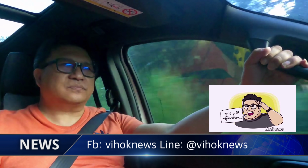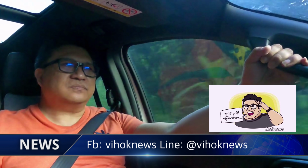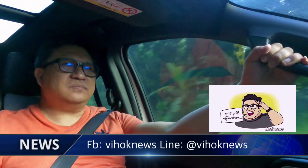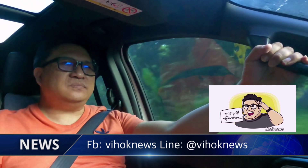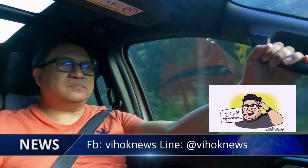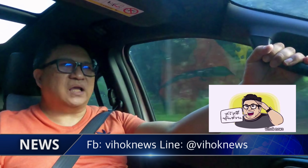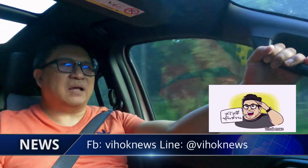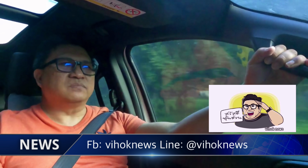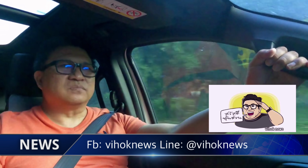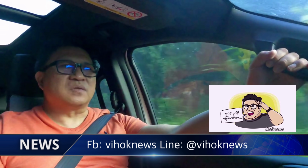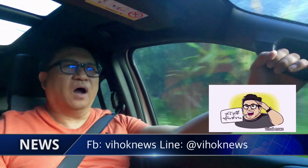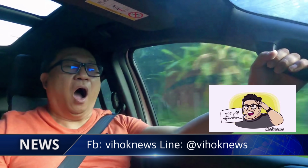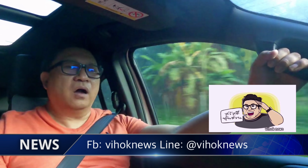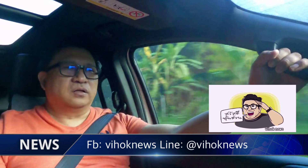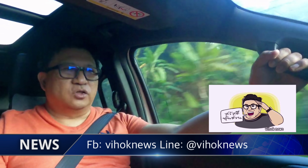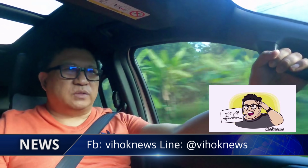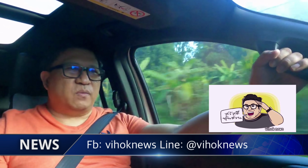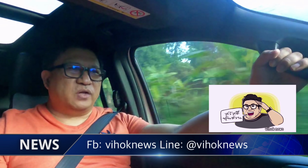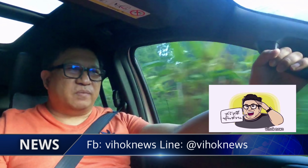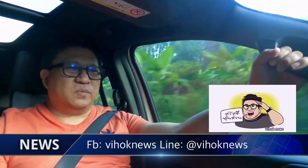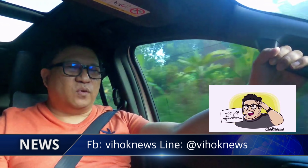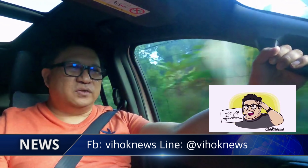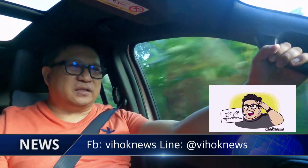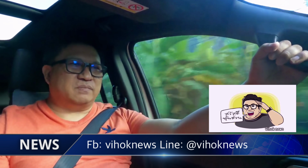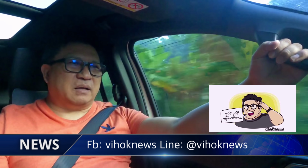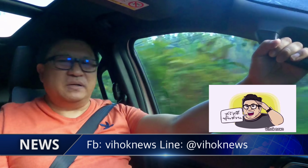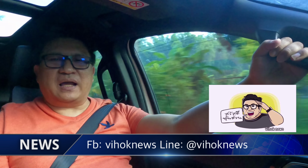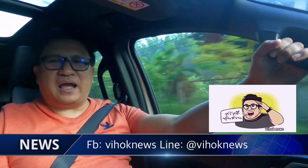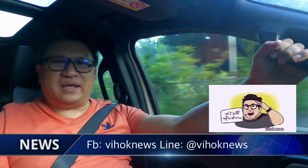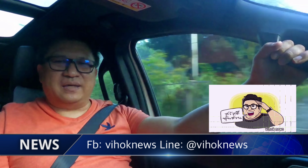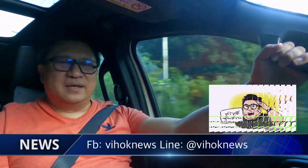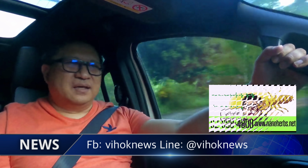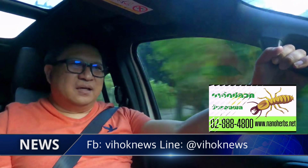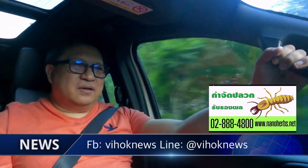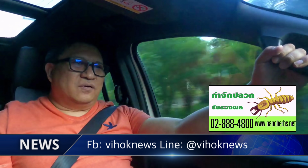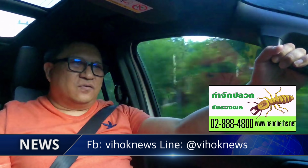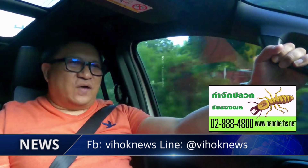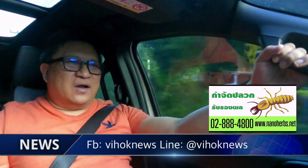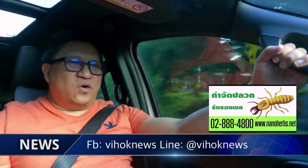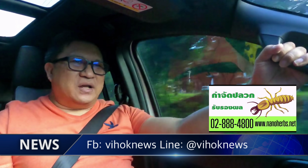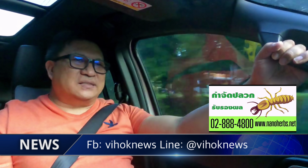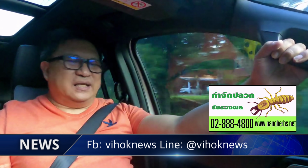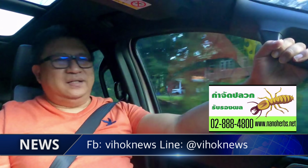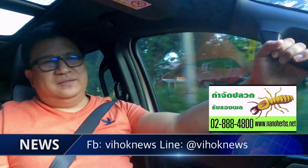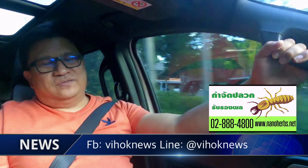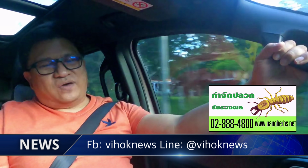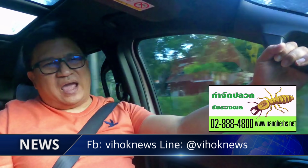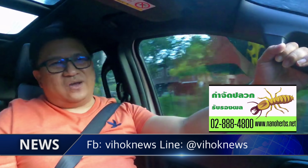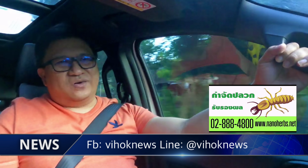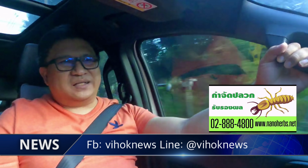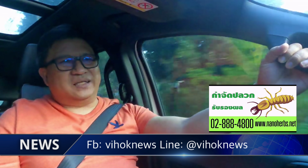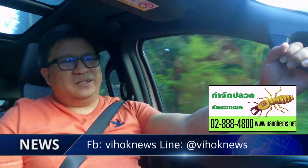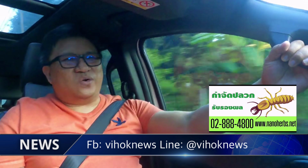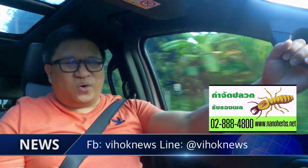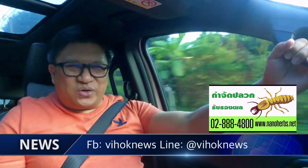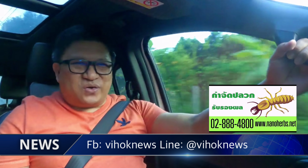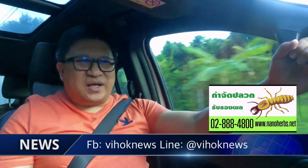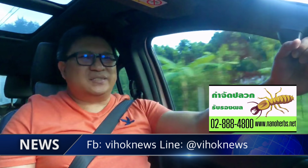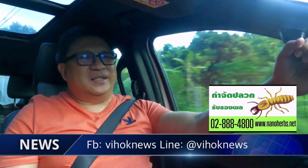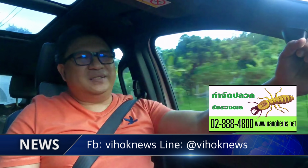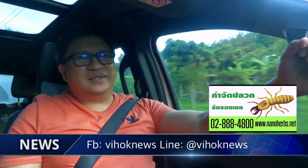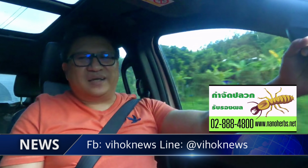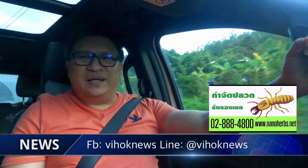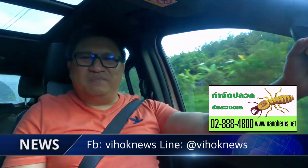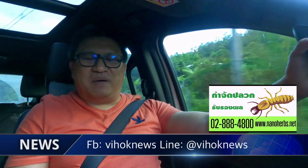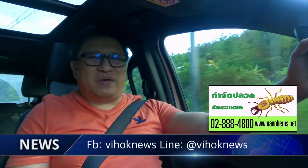น่งนะครับโดยเฉพาะพลเอกประยุทธ์พ้นจากตำแหน่งเพื่อให้ฝั่งของทักษิณฝ่ายของทักษิณคน